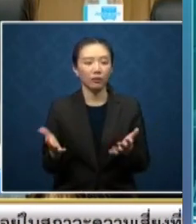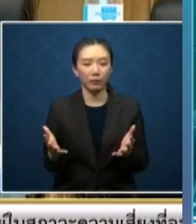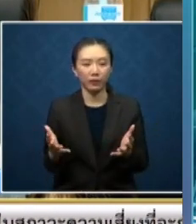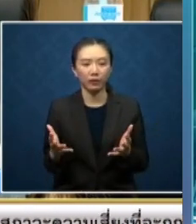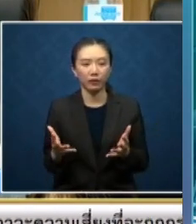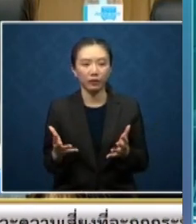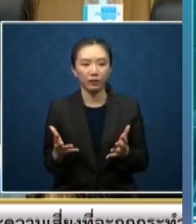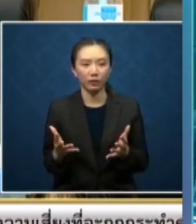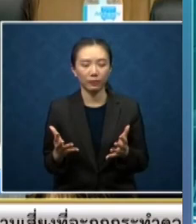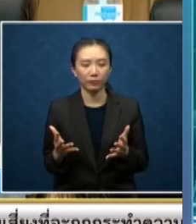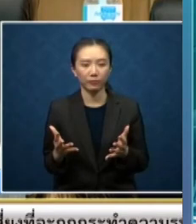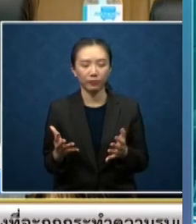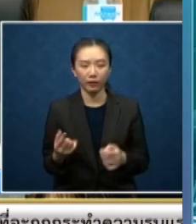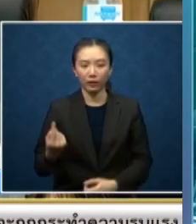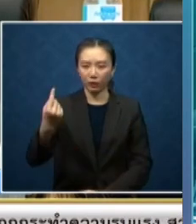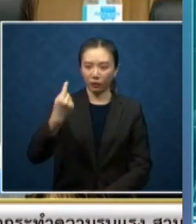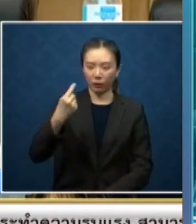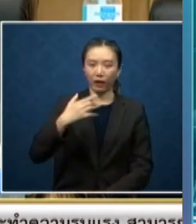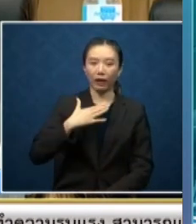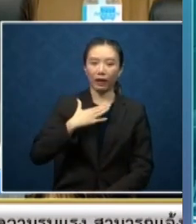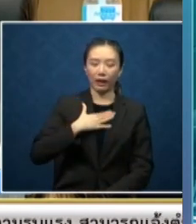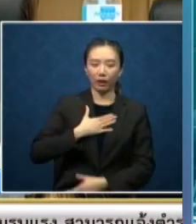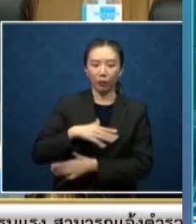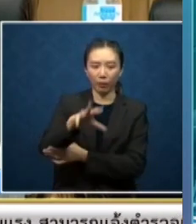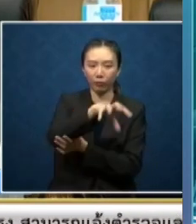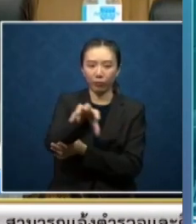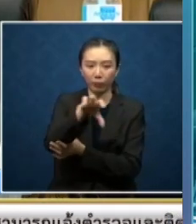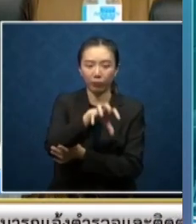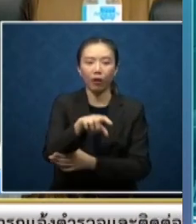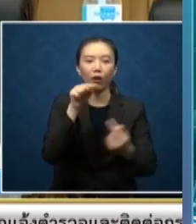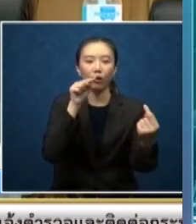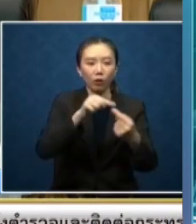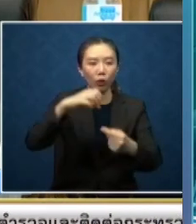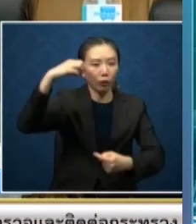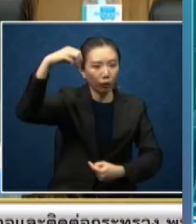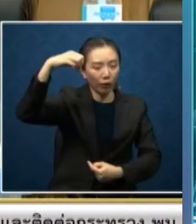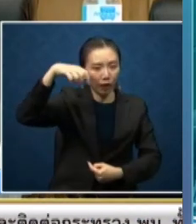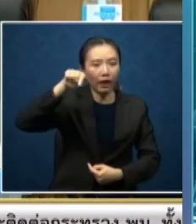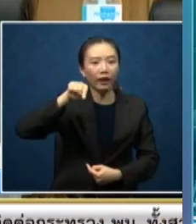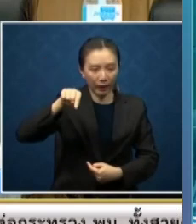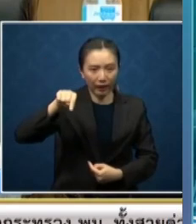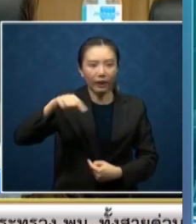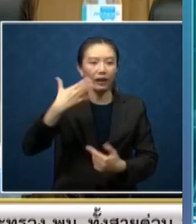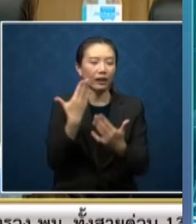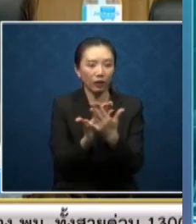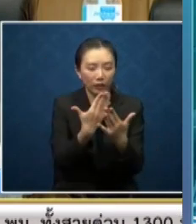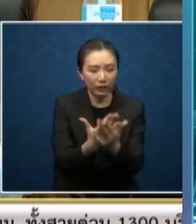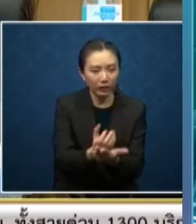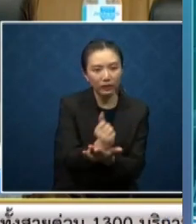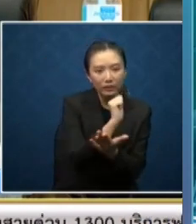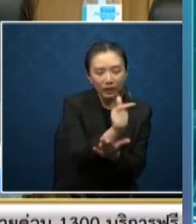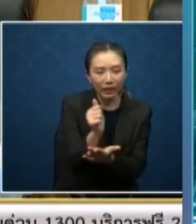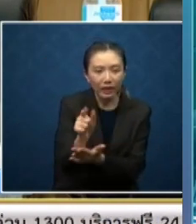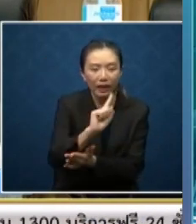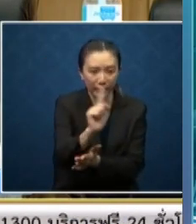กำหนดเอาไว้ครับว่าระหว่างสมัยประชุมถ้าเกิดมีการเรียกตัวลักษณะแบบนี้จะต้องมีการแจ้งหนังสือมาและต้องได้รับการการเห็นชอบจาก